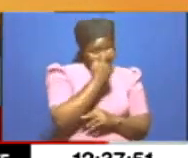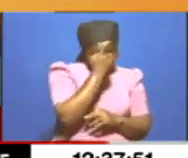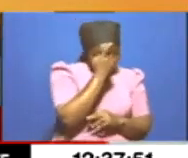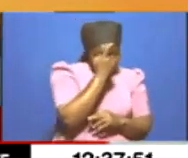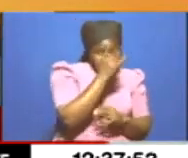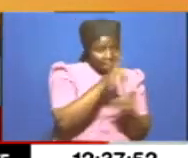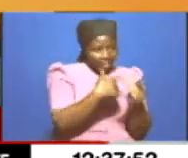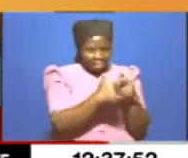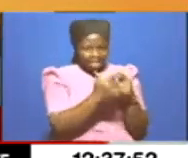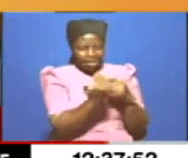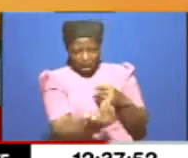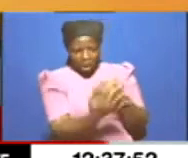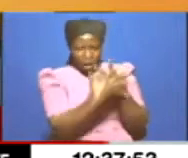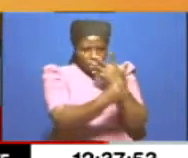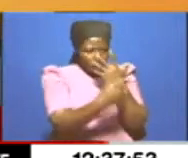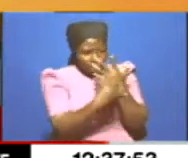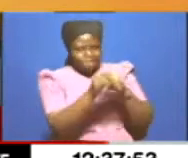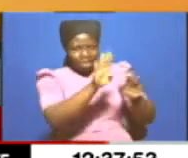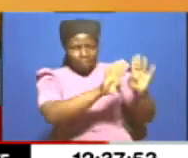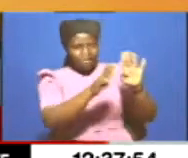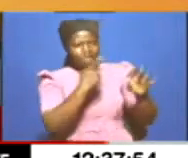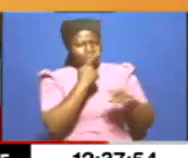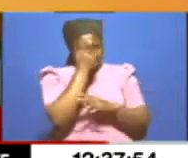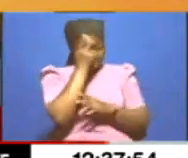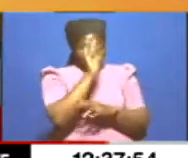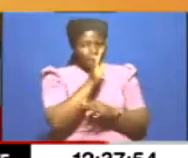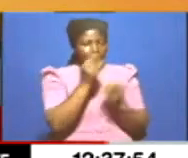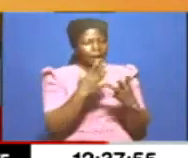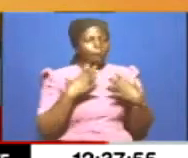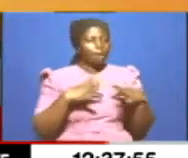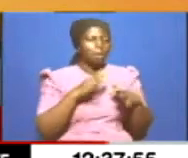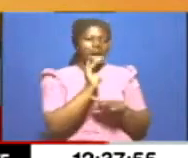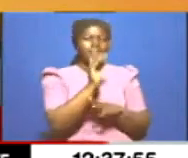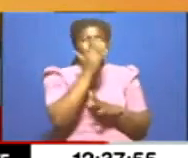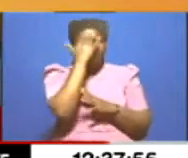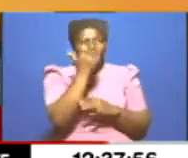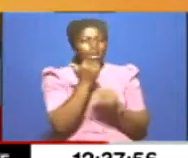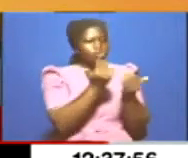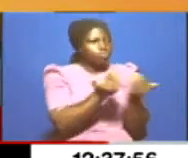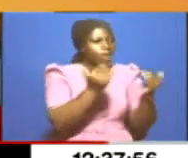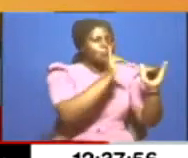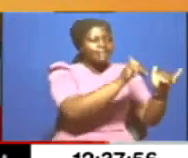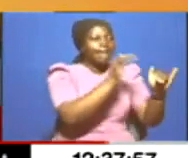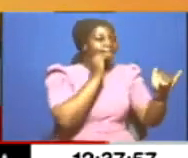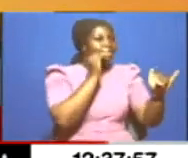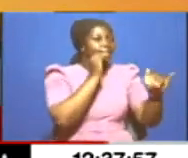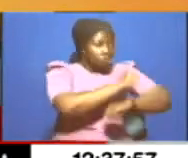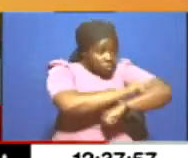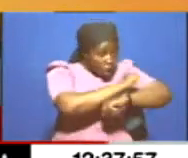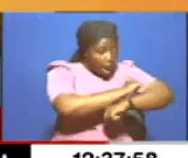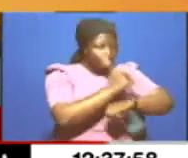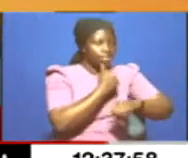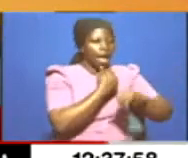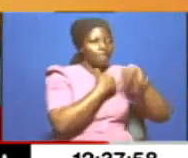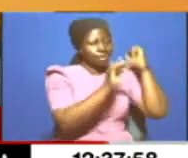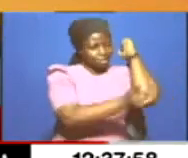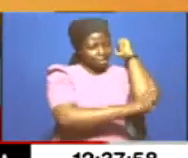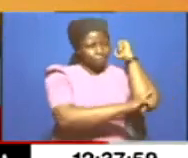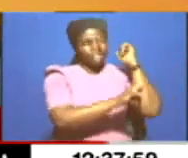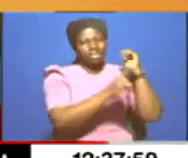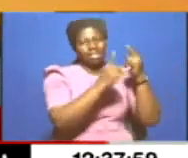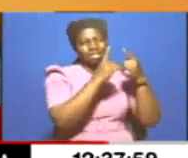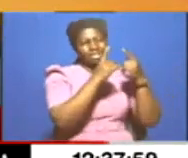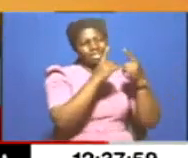Anaiga. Na wengi wamekuwa juliza ni kwa nini watoto wanapokuwa shuleni pengine wanakuwa na nidhamu. Inaonekana ni kana kwamba watoto wameachiwa kwa